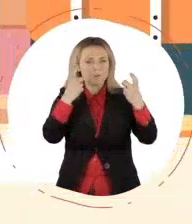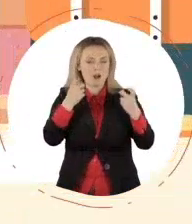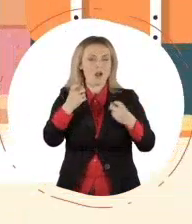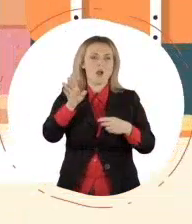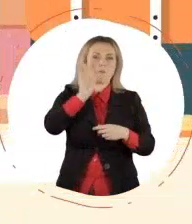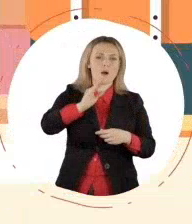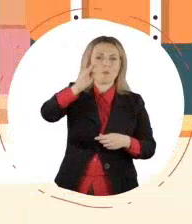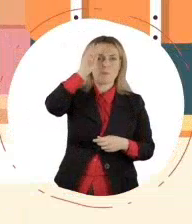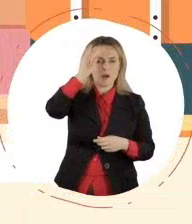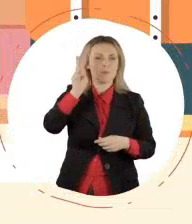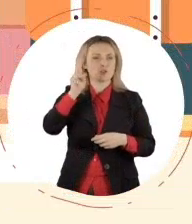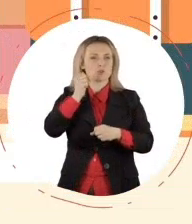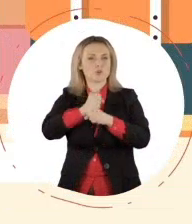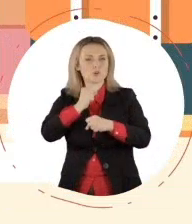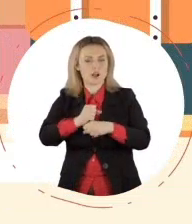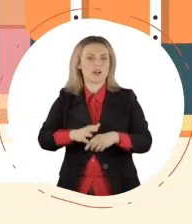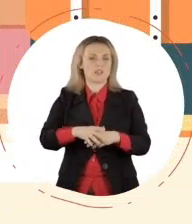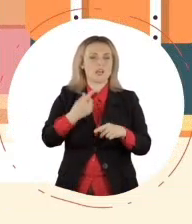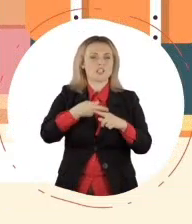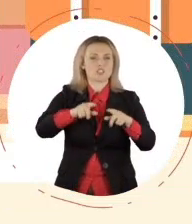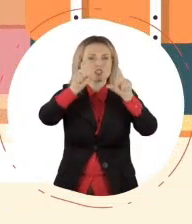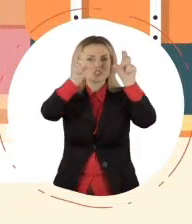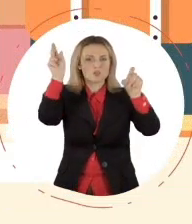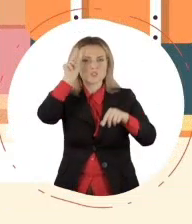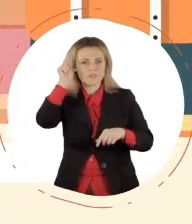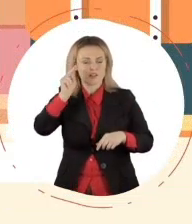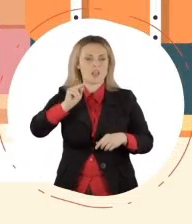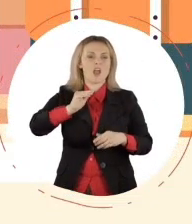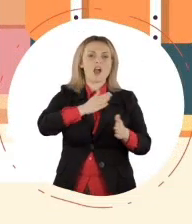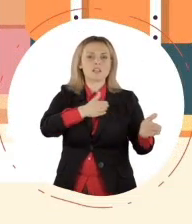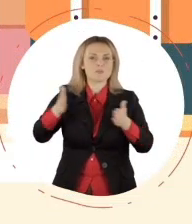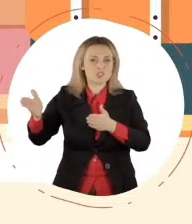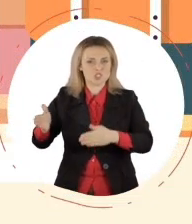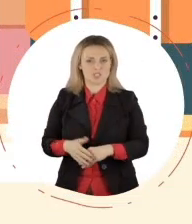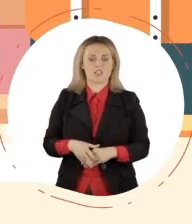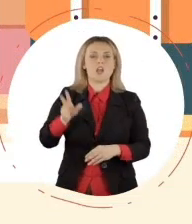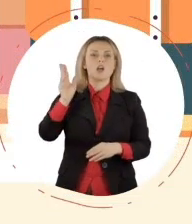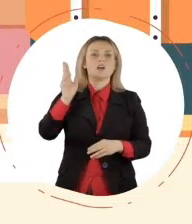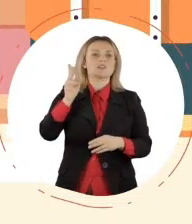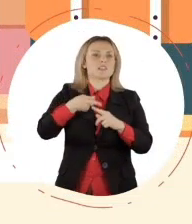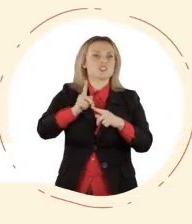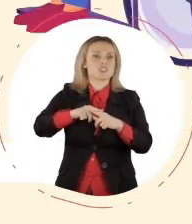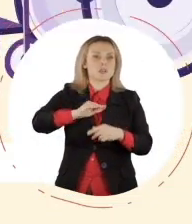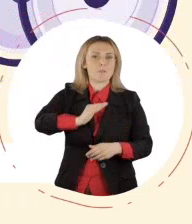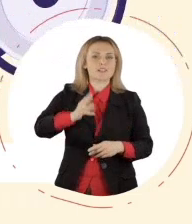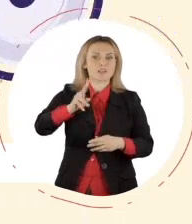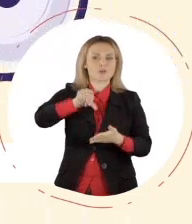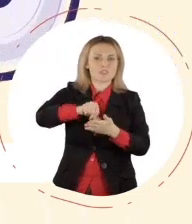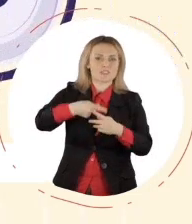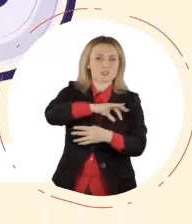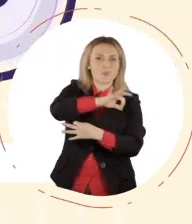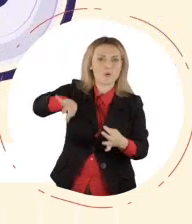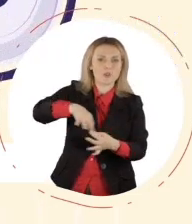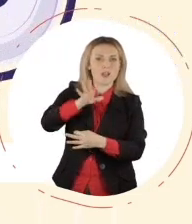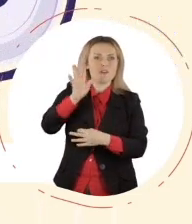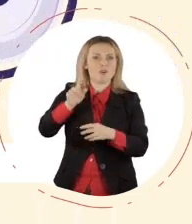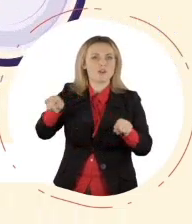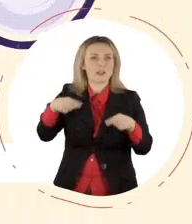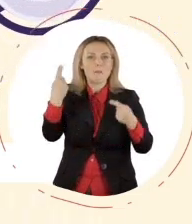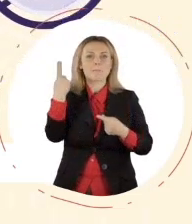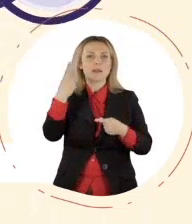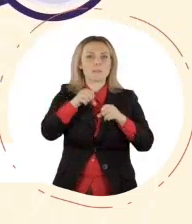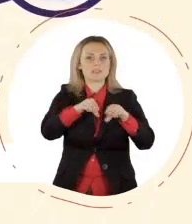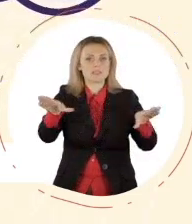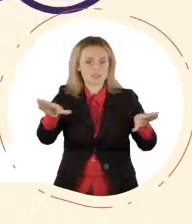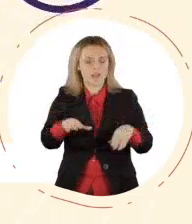personalul instituțiilor de învățământ, al căminelor, al companiilor de afaceri implicate în proiect. Vom crea prima rețea de educatori de